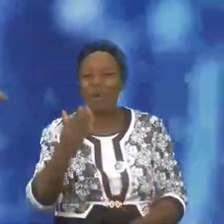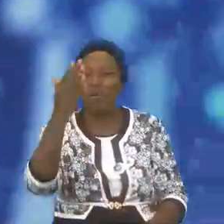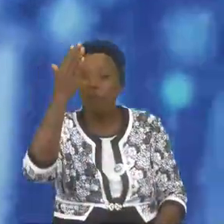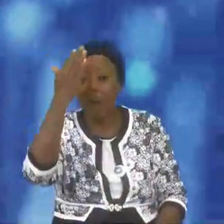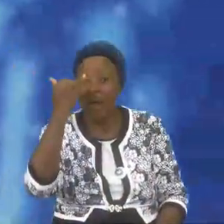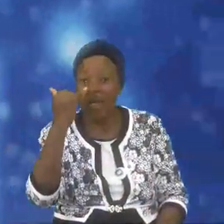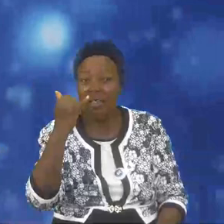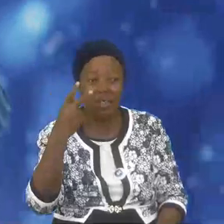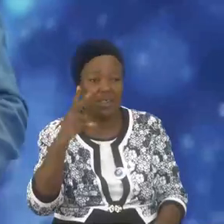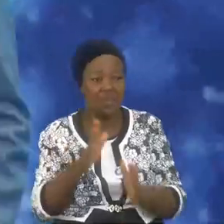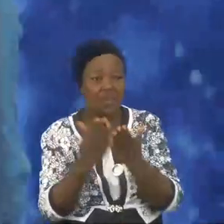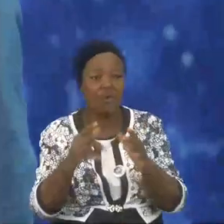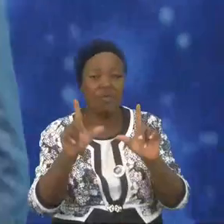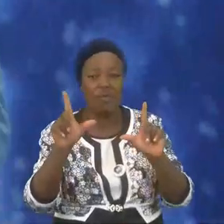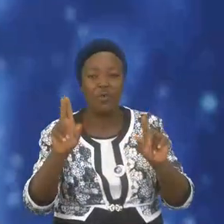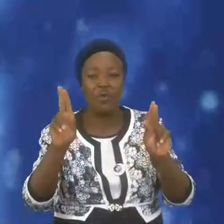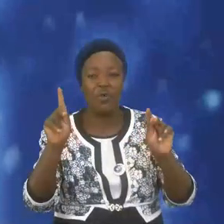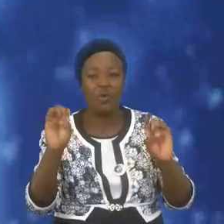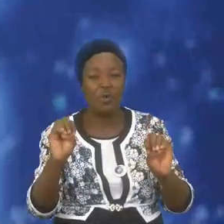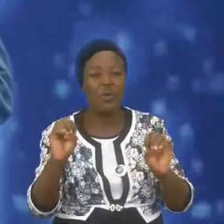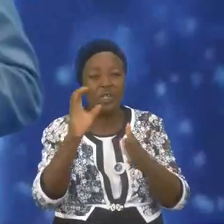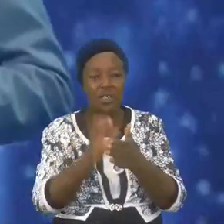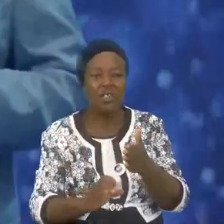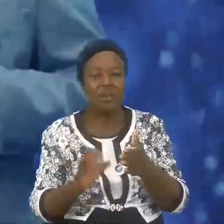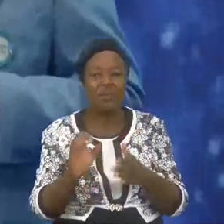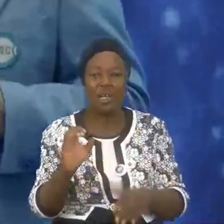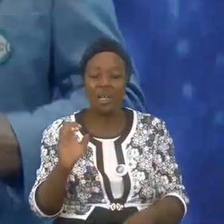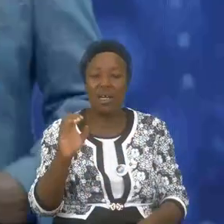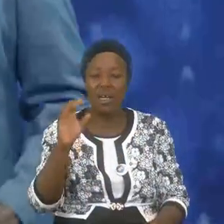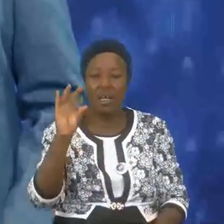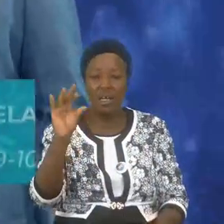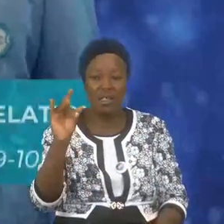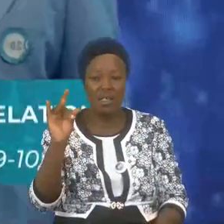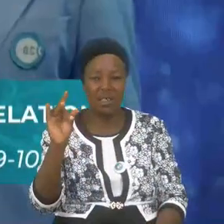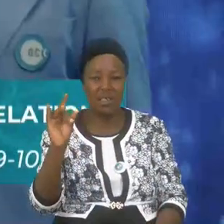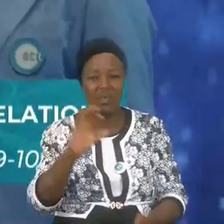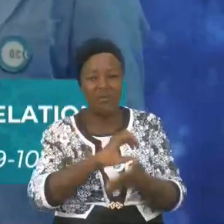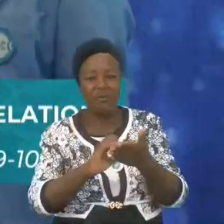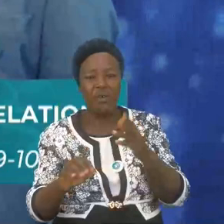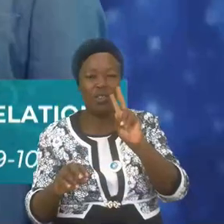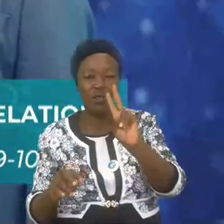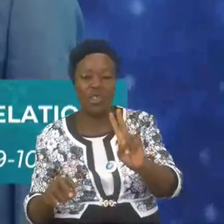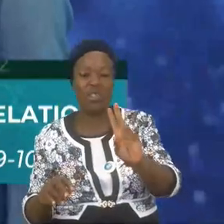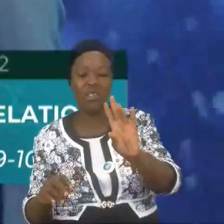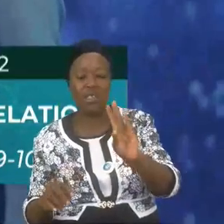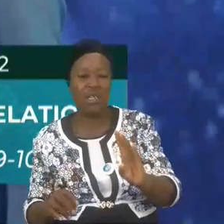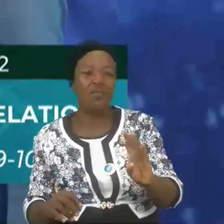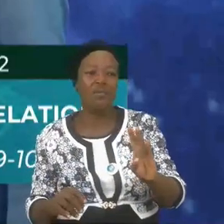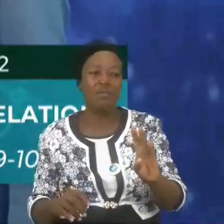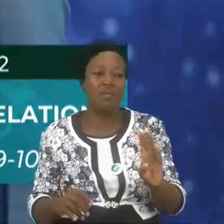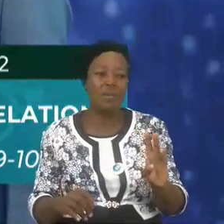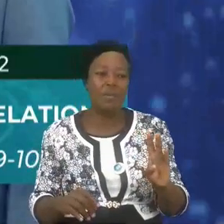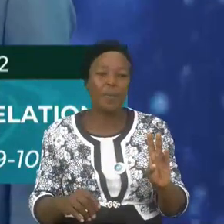Pourquoi? Luc chapitre 18, verset 27. Luc 18,